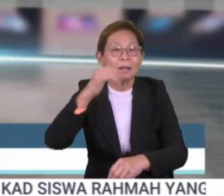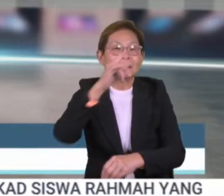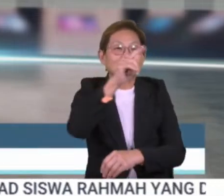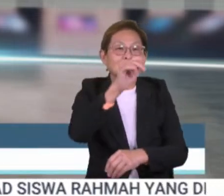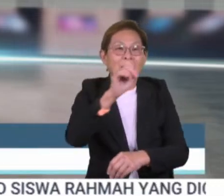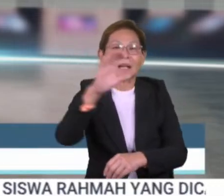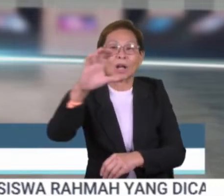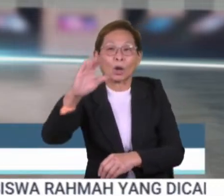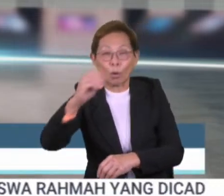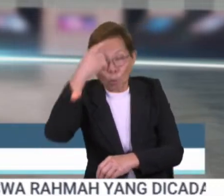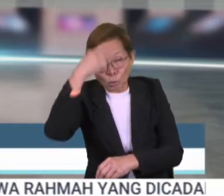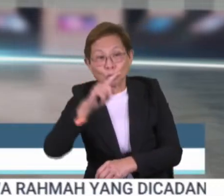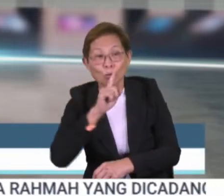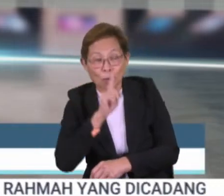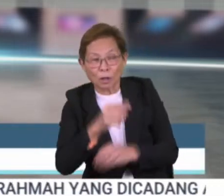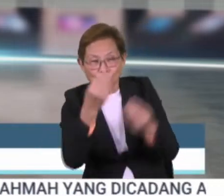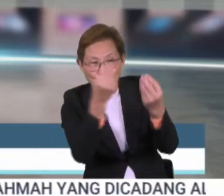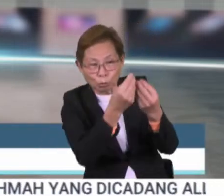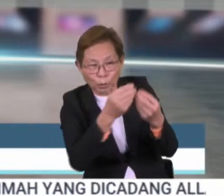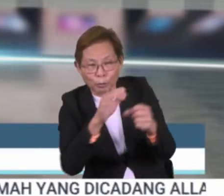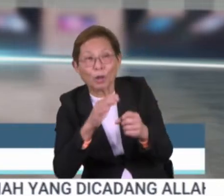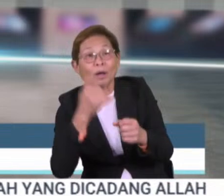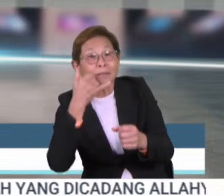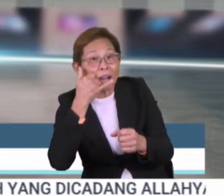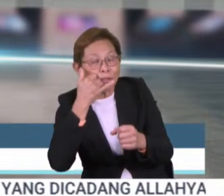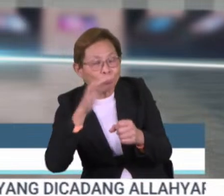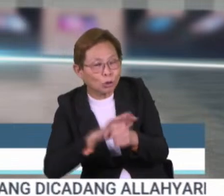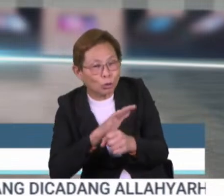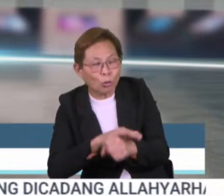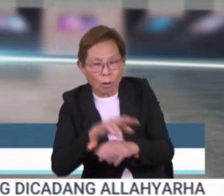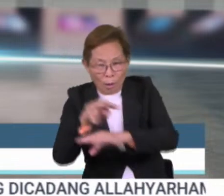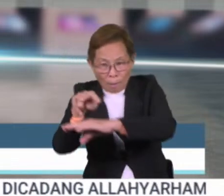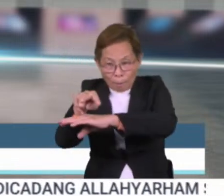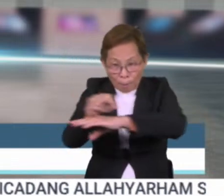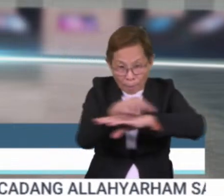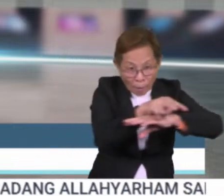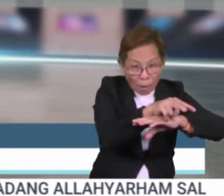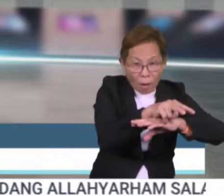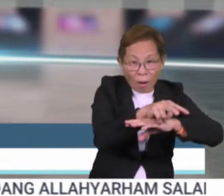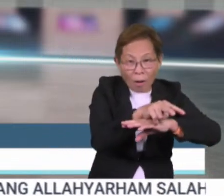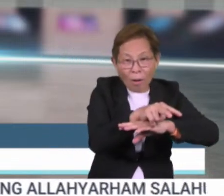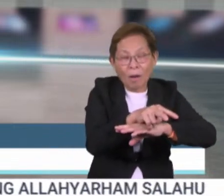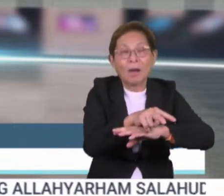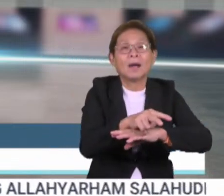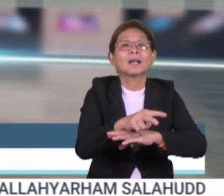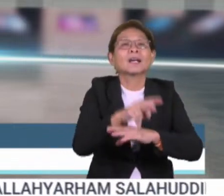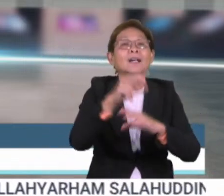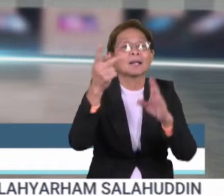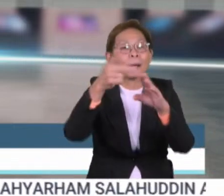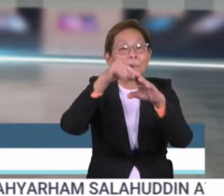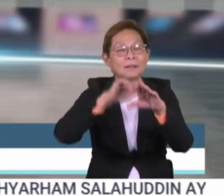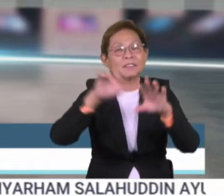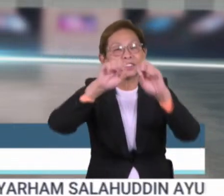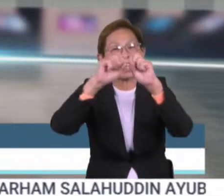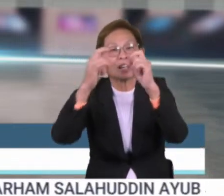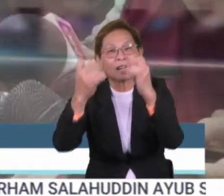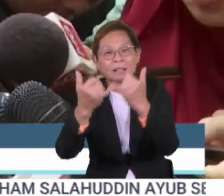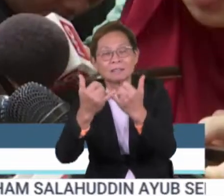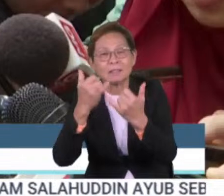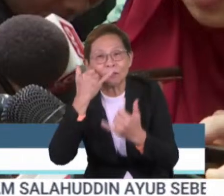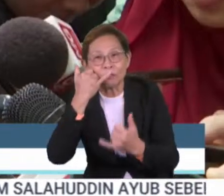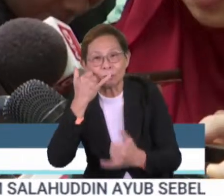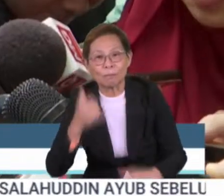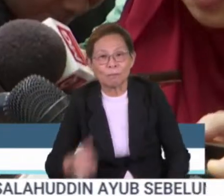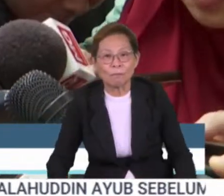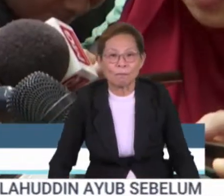Telco. Bagi memastikan angka itu mencukupi, pemantauan akan dilakukan kepada Telco terlibat.